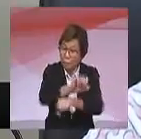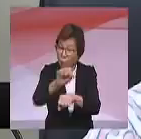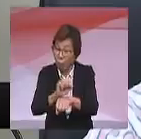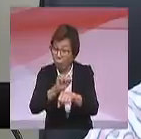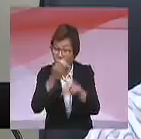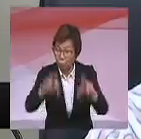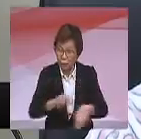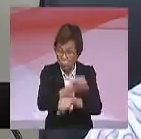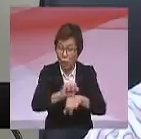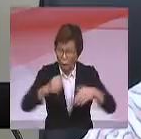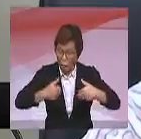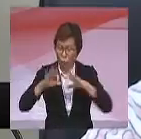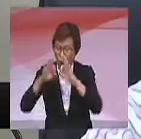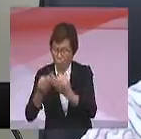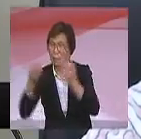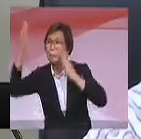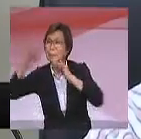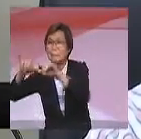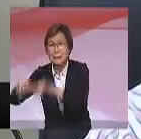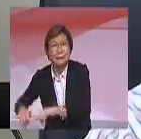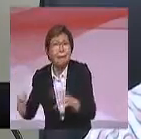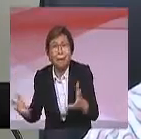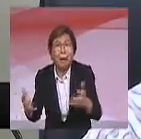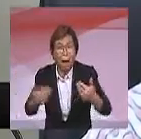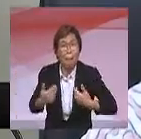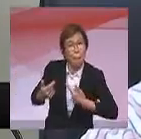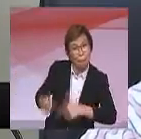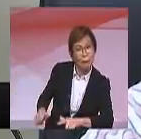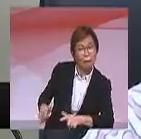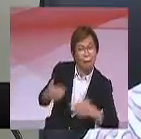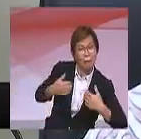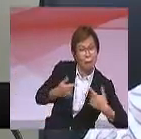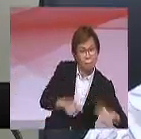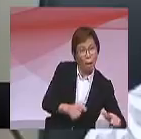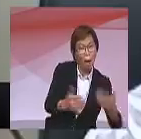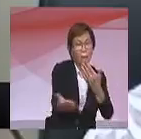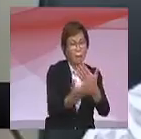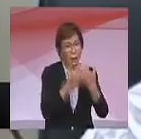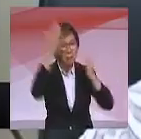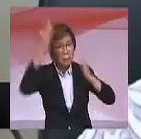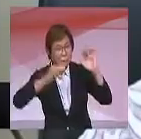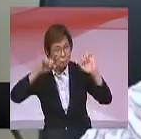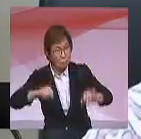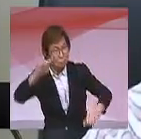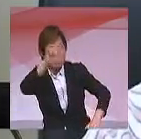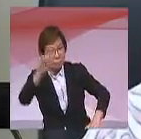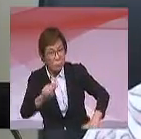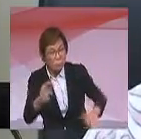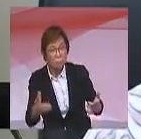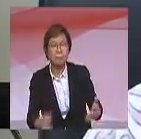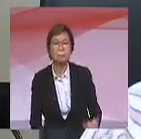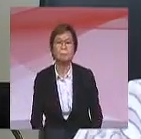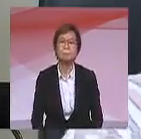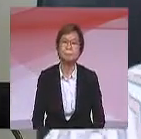yang mempunyai keluarga di Malaysia? Adakah mereka turut dibenarkan pulang ke Malaysia? Terima kasih, Datuk Seri.